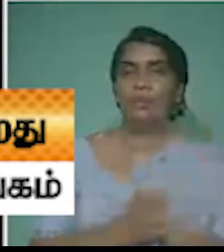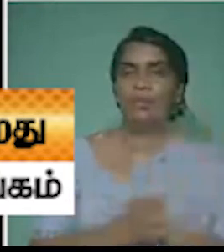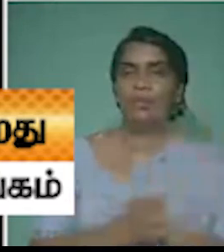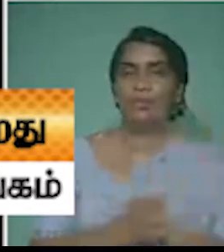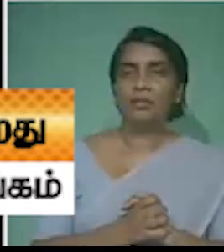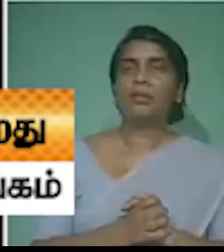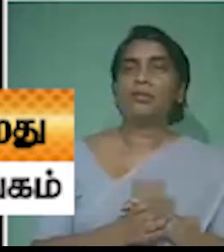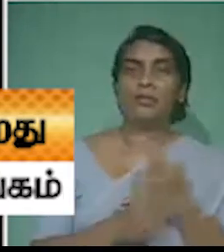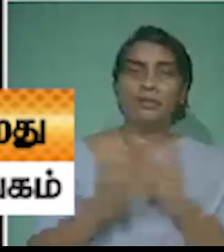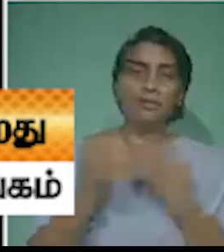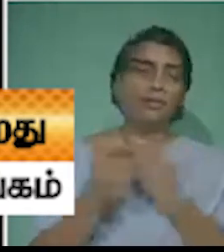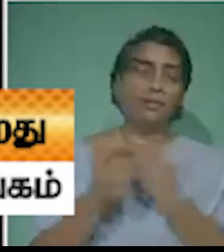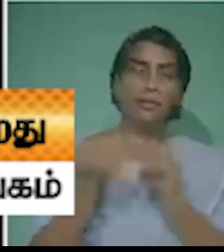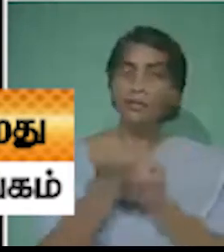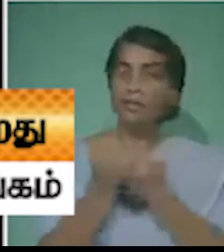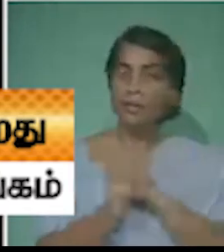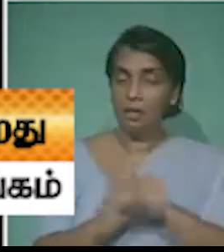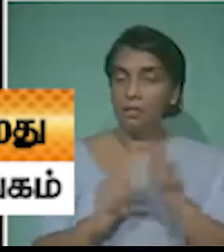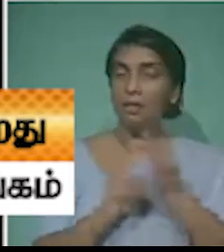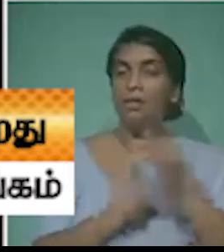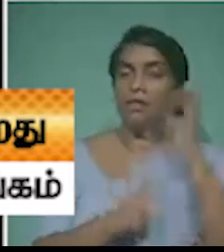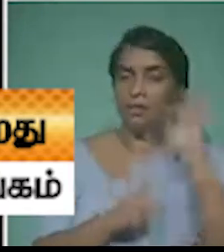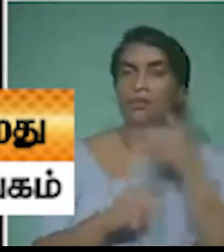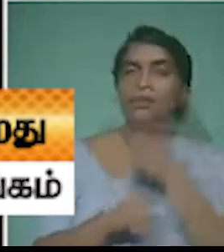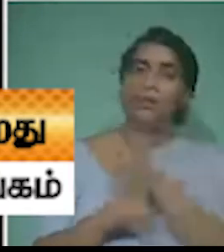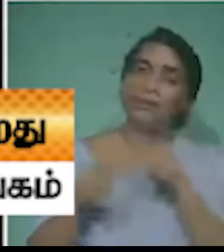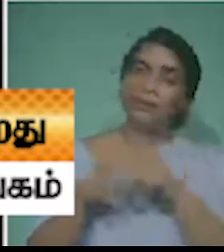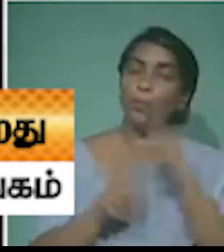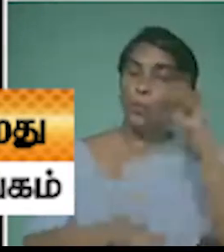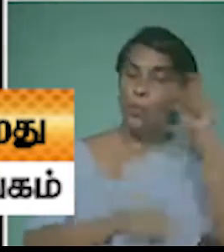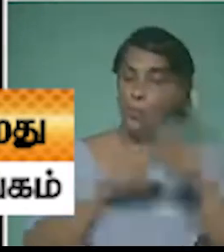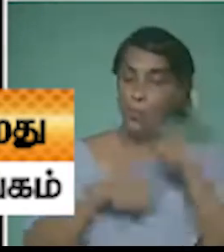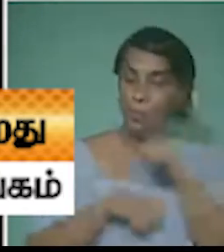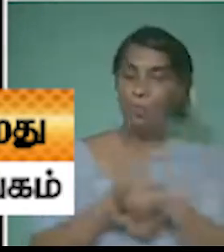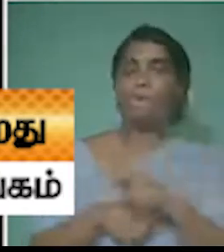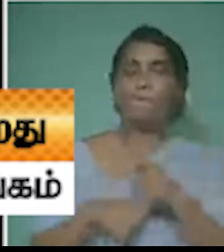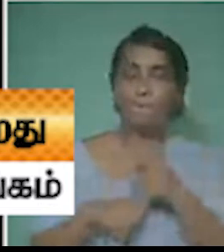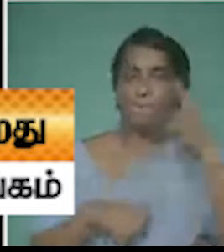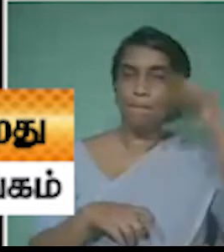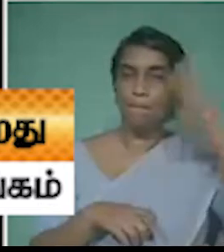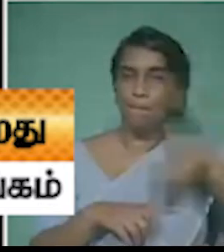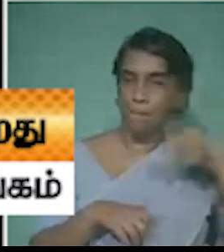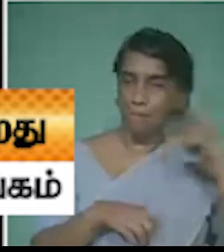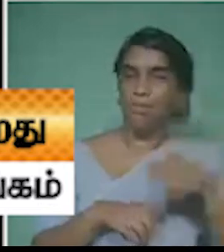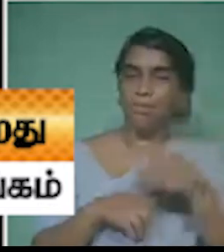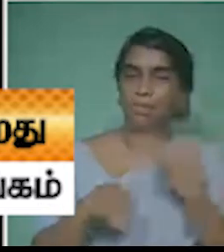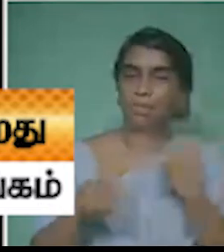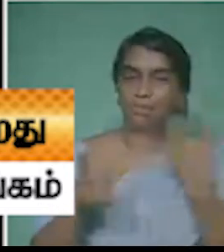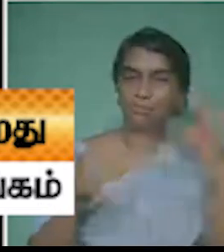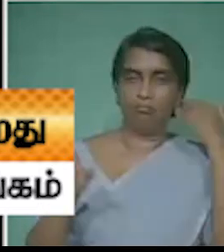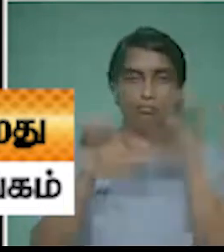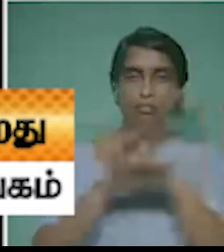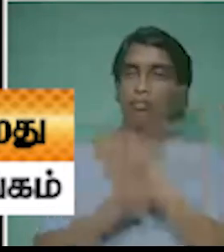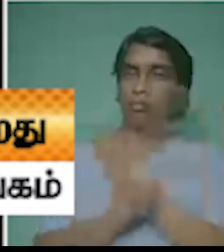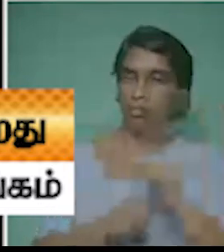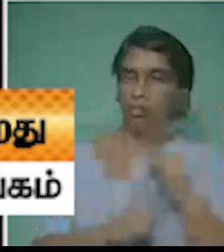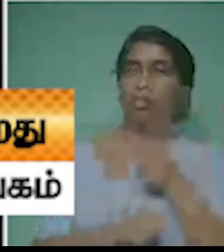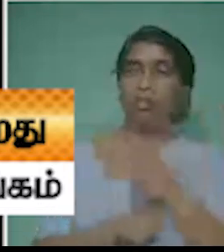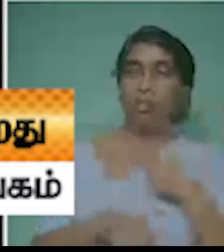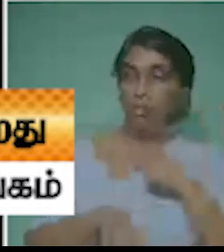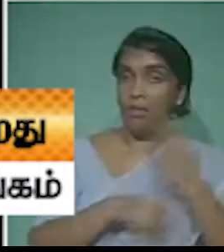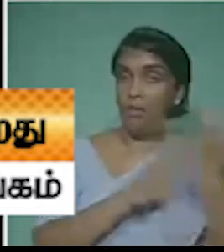வழங்கியிருந்தார். அனைத்து கட்சிகளுடனும் குறித்த பிரச்சினை தொடர்பில் கலந்துரையாடி தீர்மானம் ஒன்று மேற்கொள்ளப்படும் வரை குருந்தூர்மலையில் எவ்வித